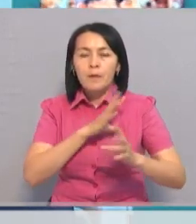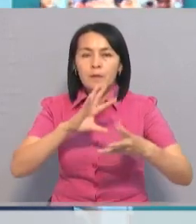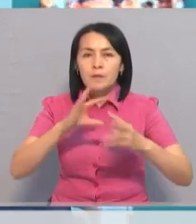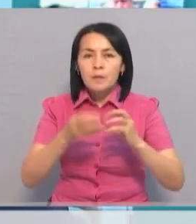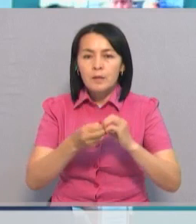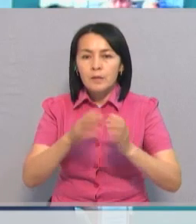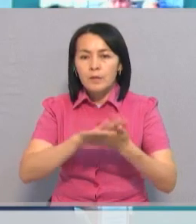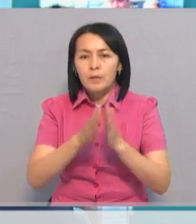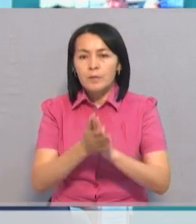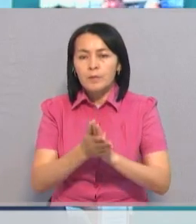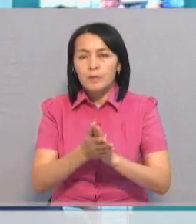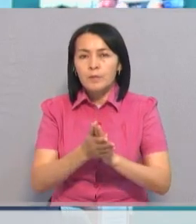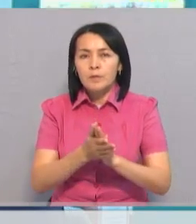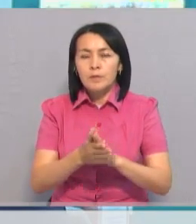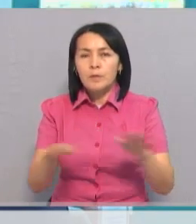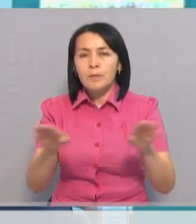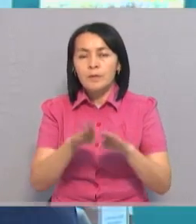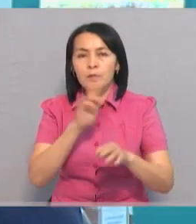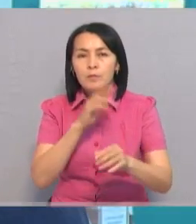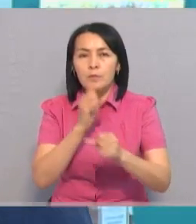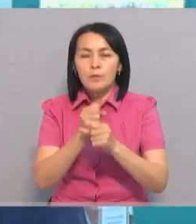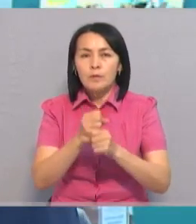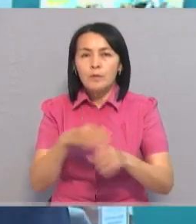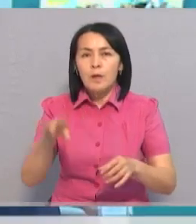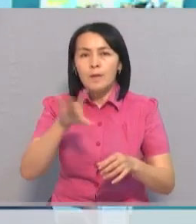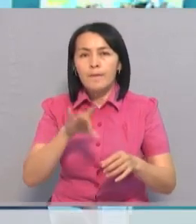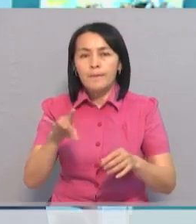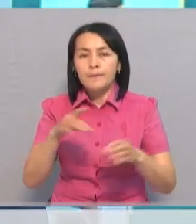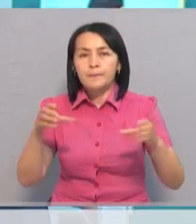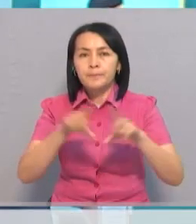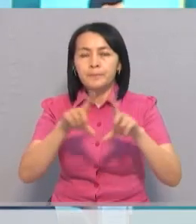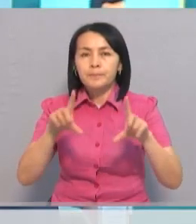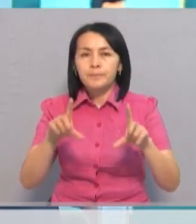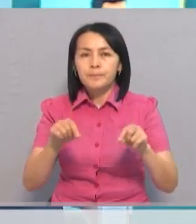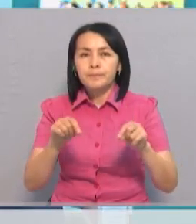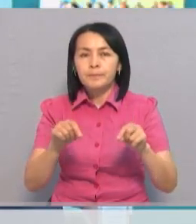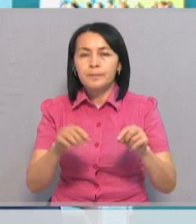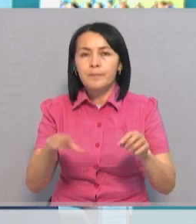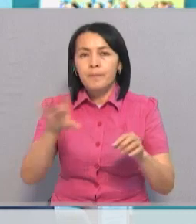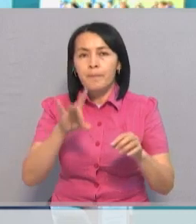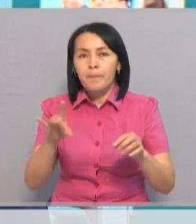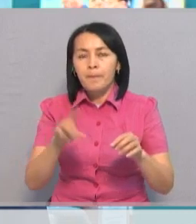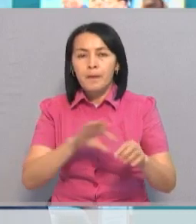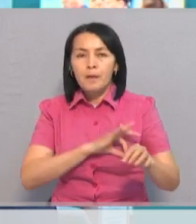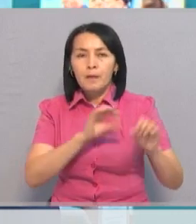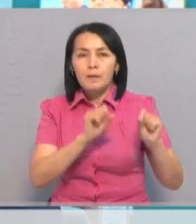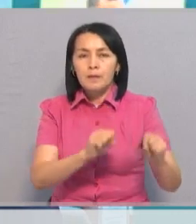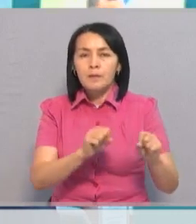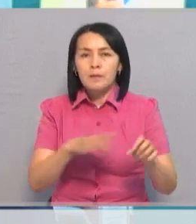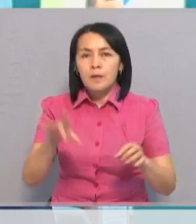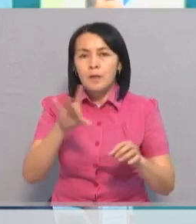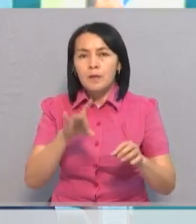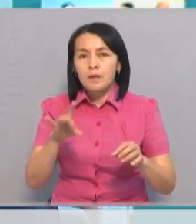заключены меморандумы о взаимном сотрудничестве с Республиканской палатой, с Республиканской коллегией адвокатов, с